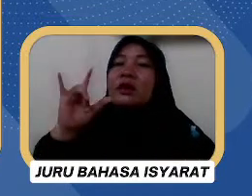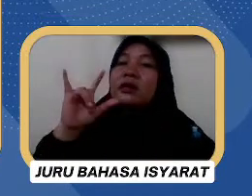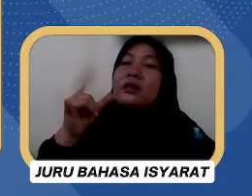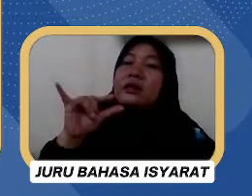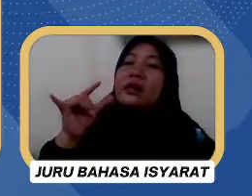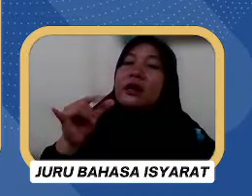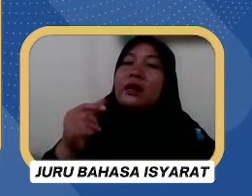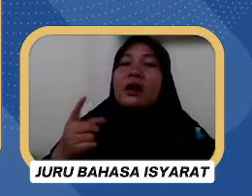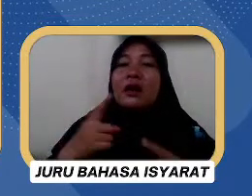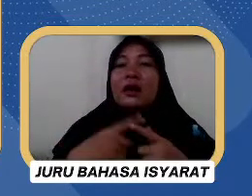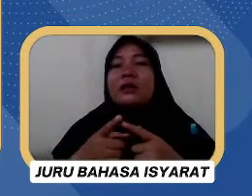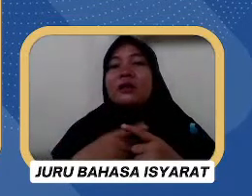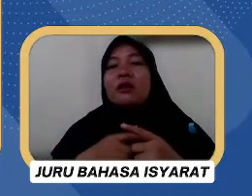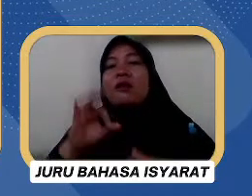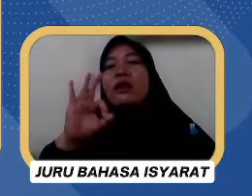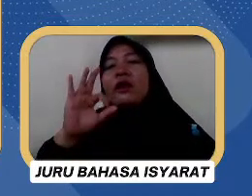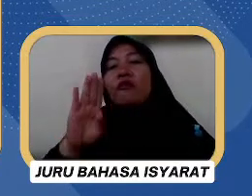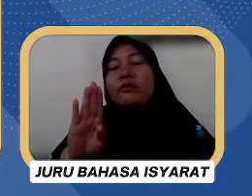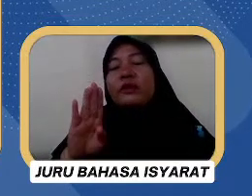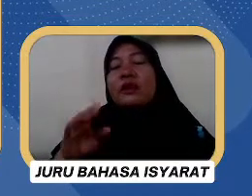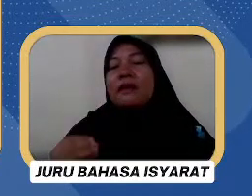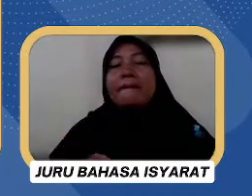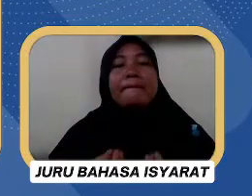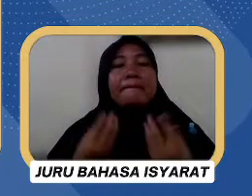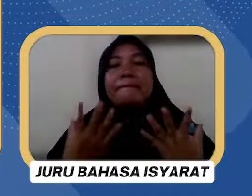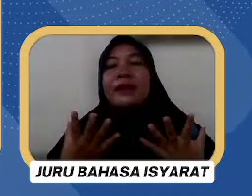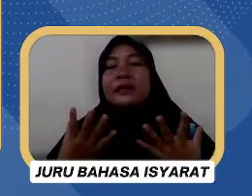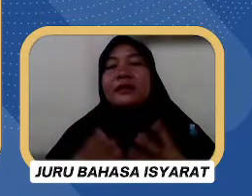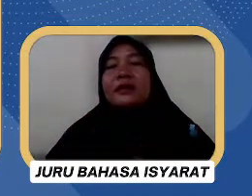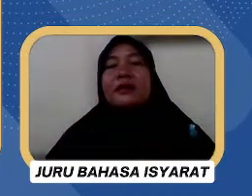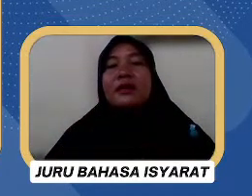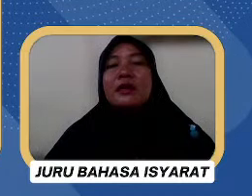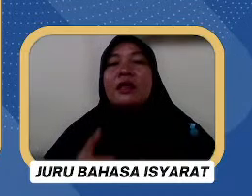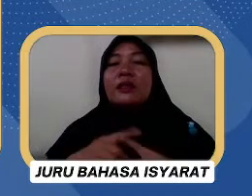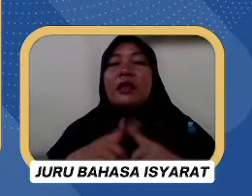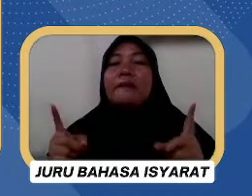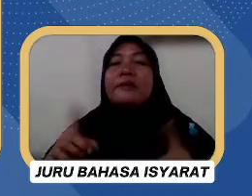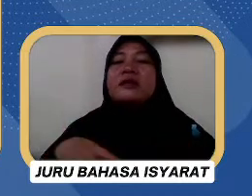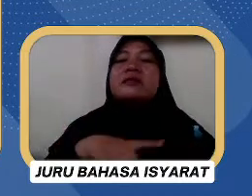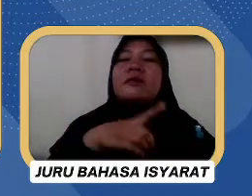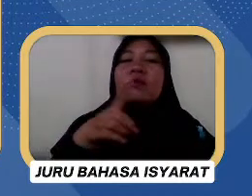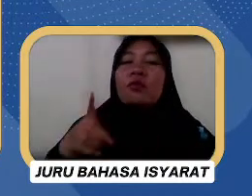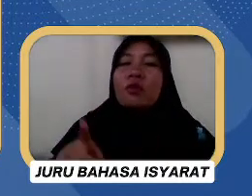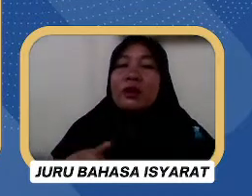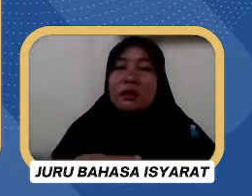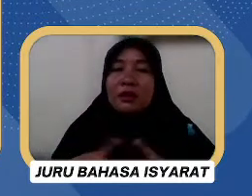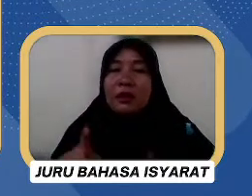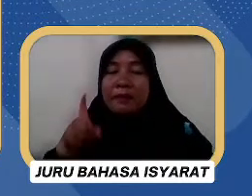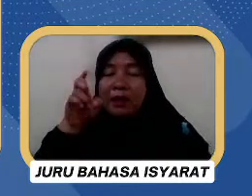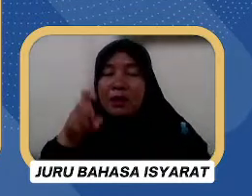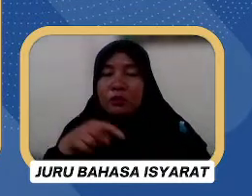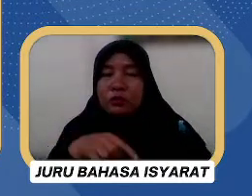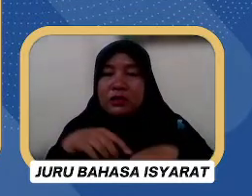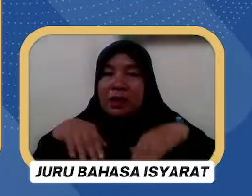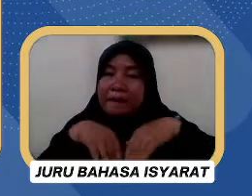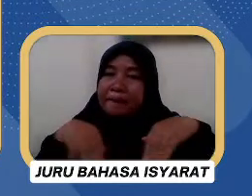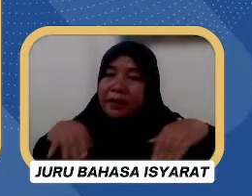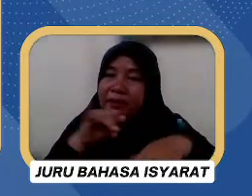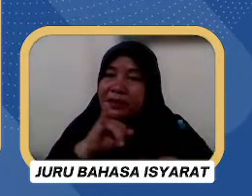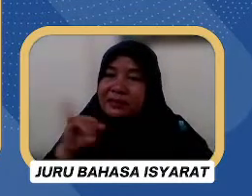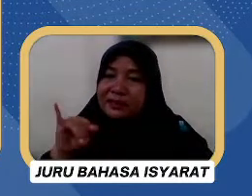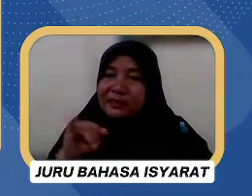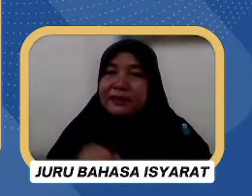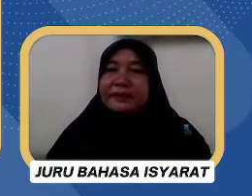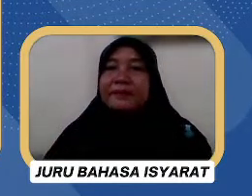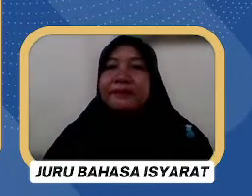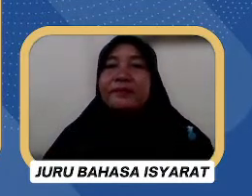Ibu semuanya serta teman-teman. Karena semua harus dibatasi. Dalam artian bahwa kapasitas kita untuk bisa berinteraksi di ruang sosial